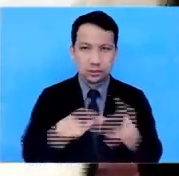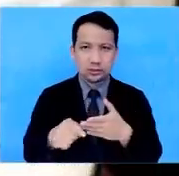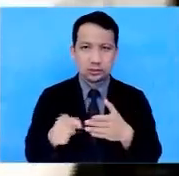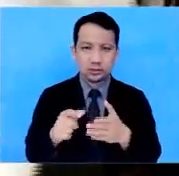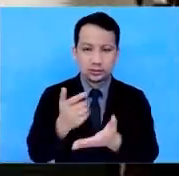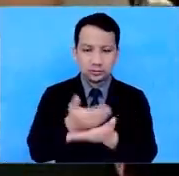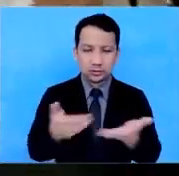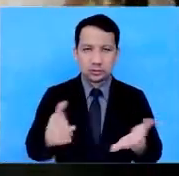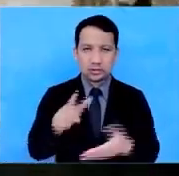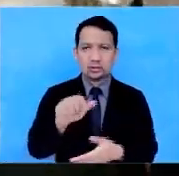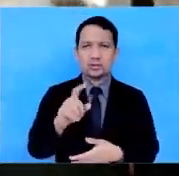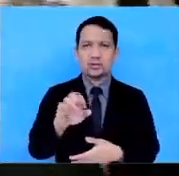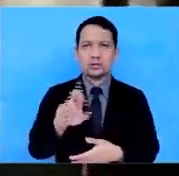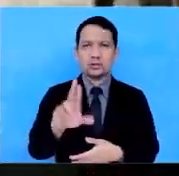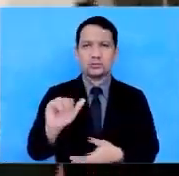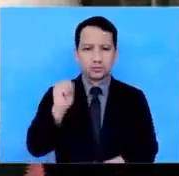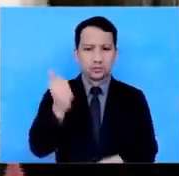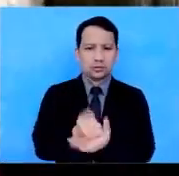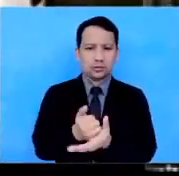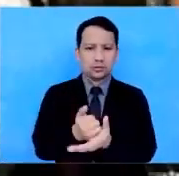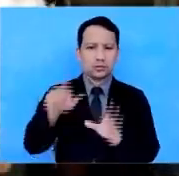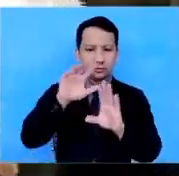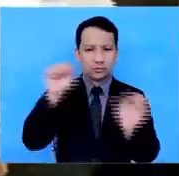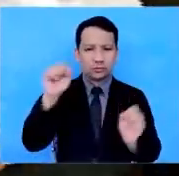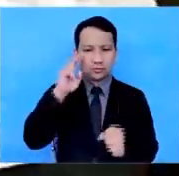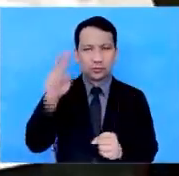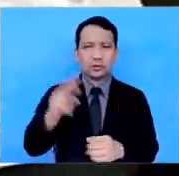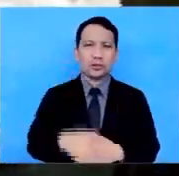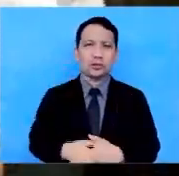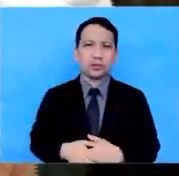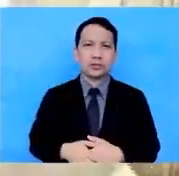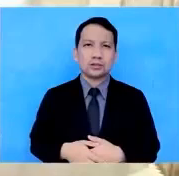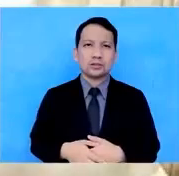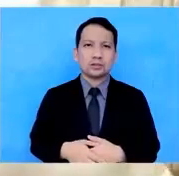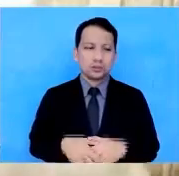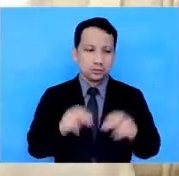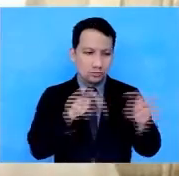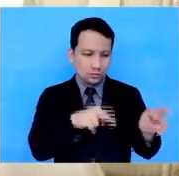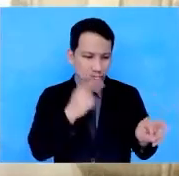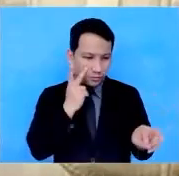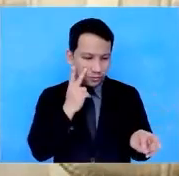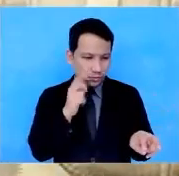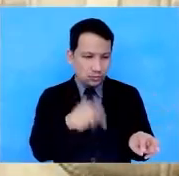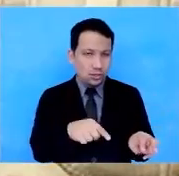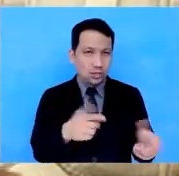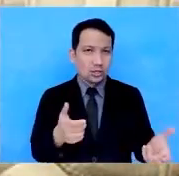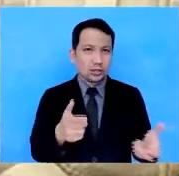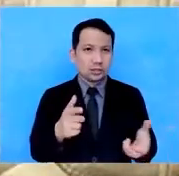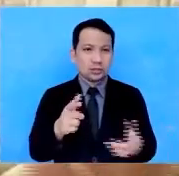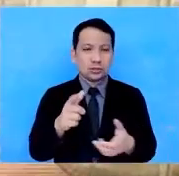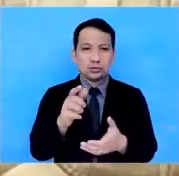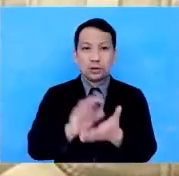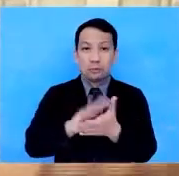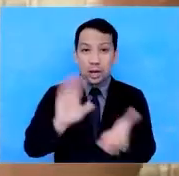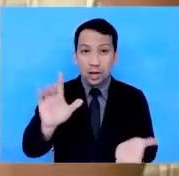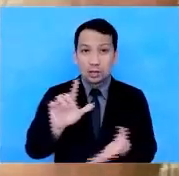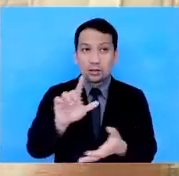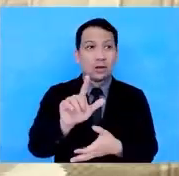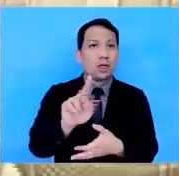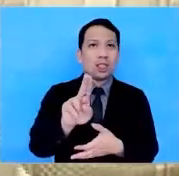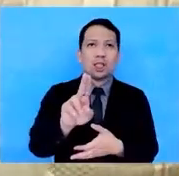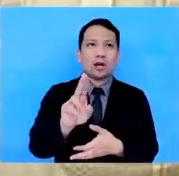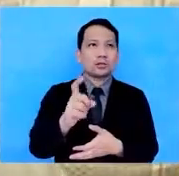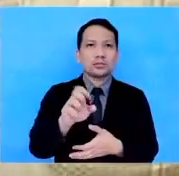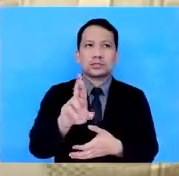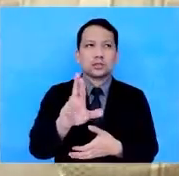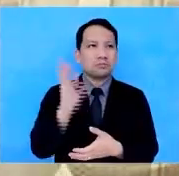items. Mukhang approved naman ito kay Pangulong Marcos. Kung titignan ninyo yung mga luxury items, yung mga magagarang